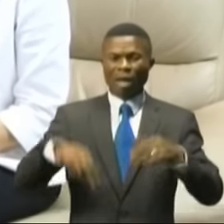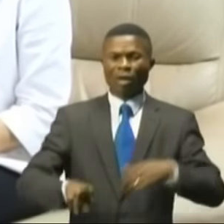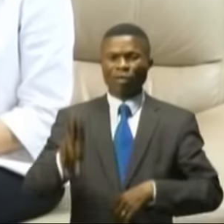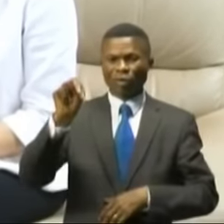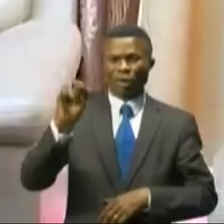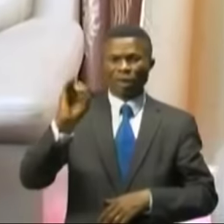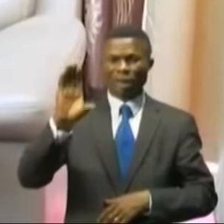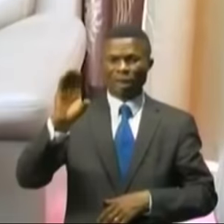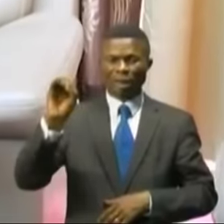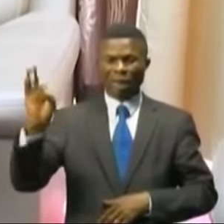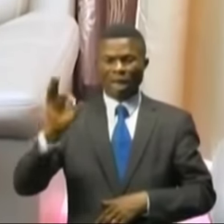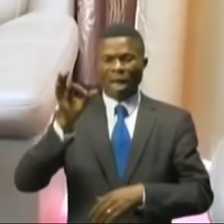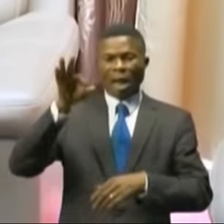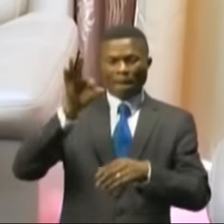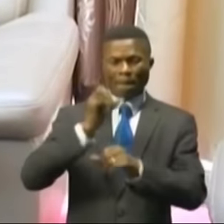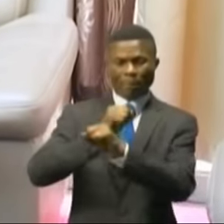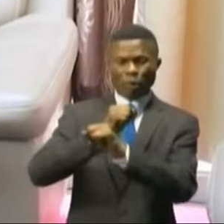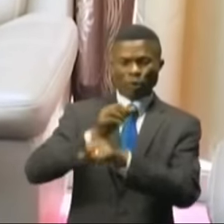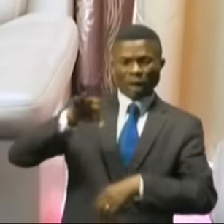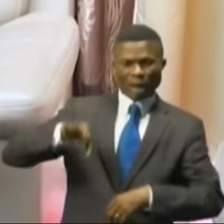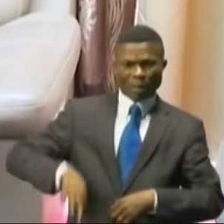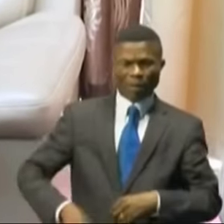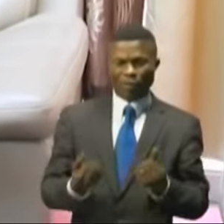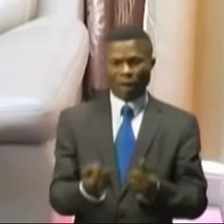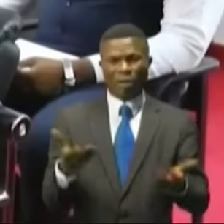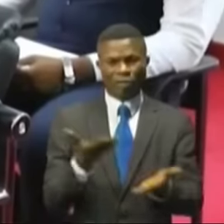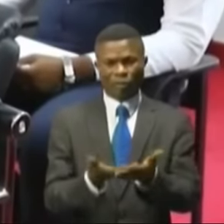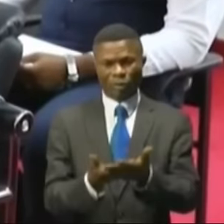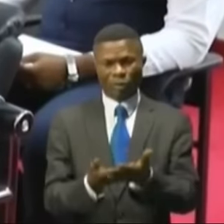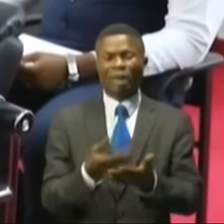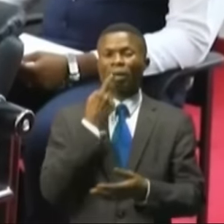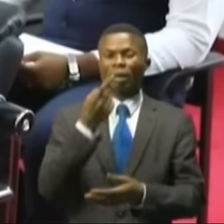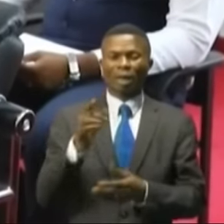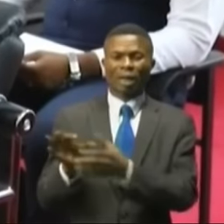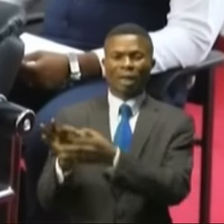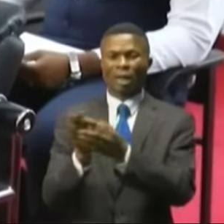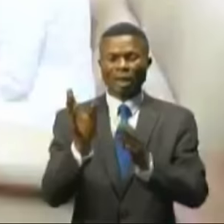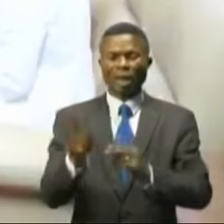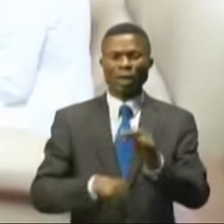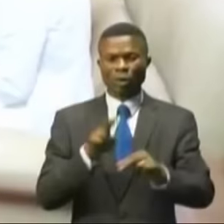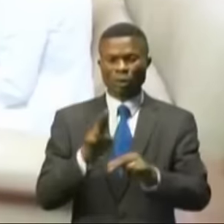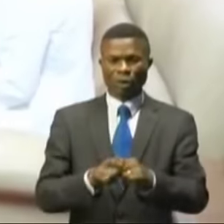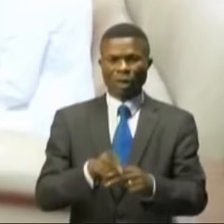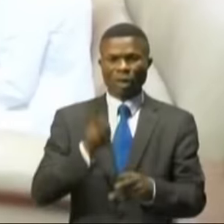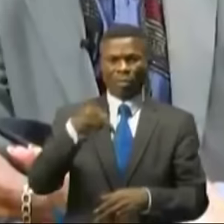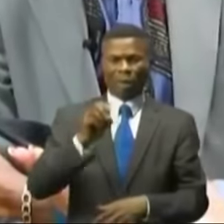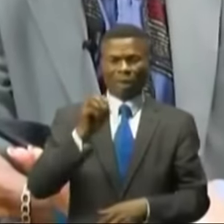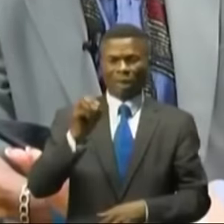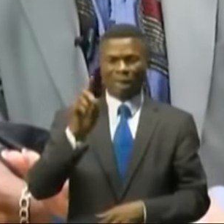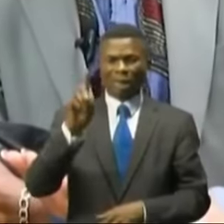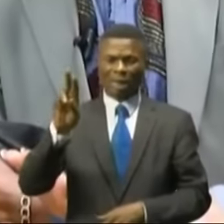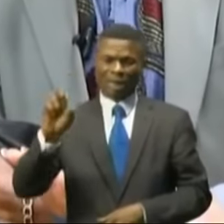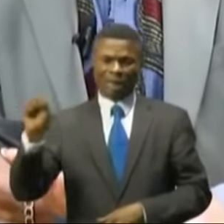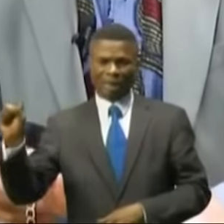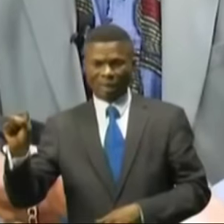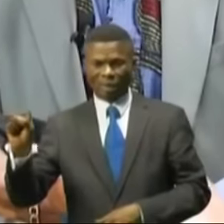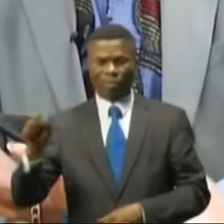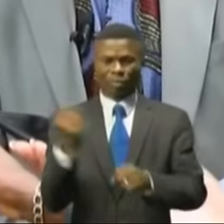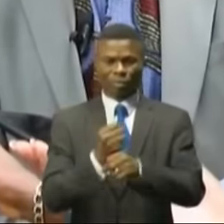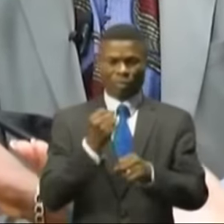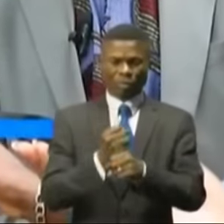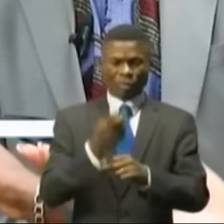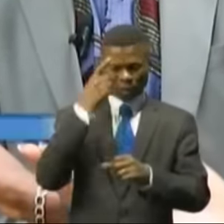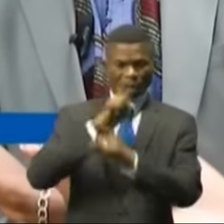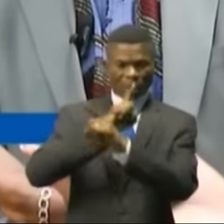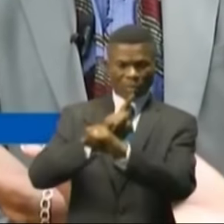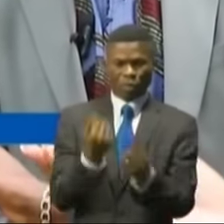de garantir le bien-être et la protection de ces enfants, a souligné le coordonnateur national du PDDRCS. Nous allons travailler à la protection